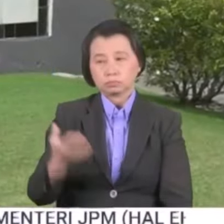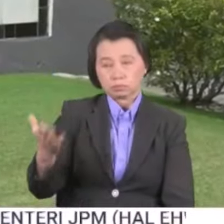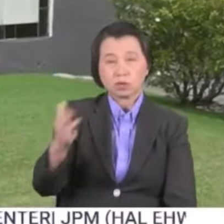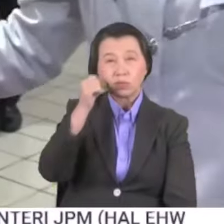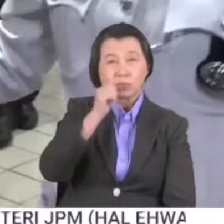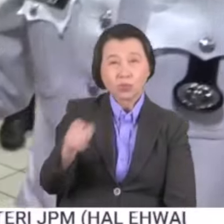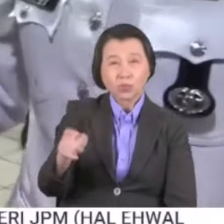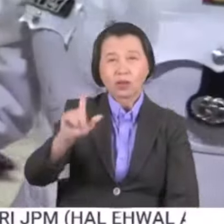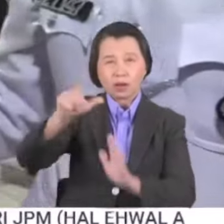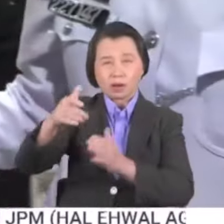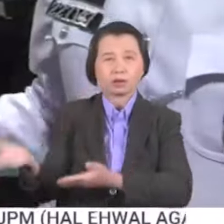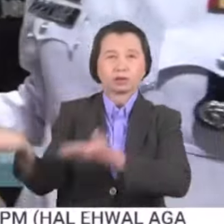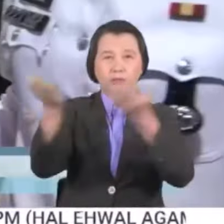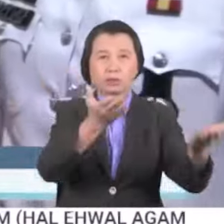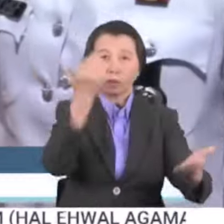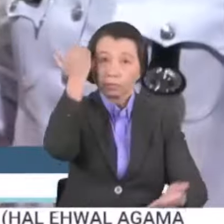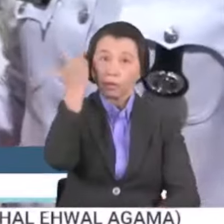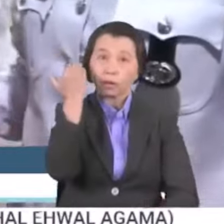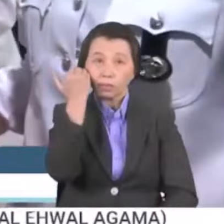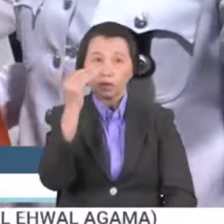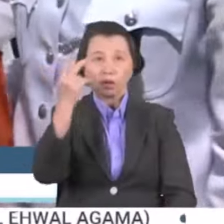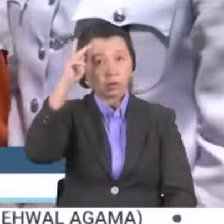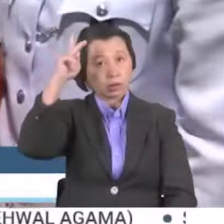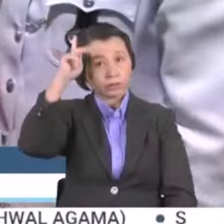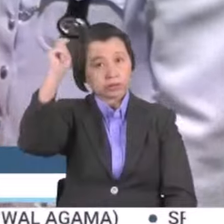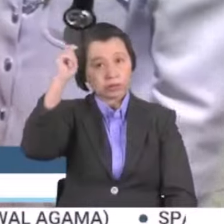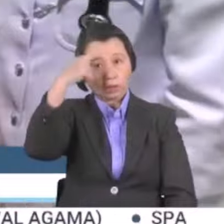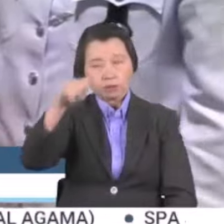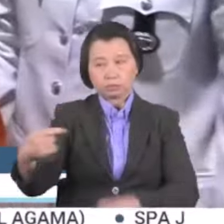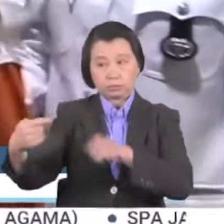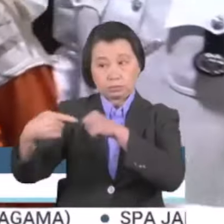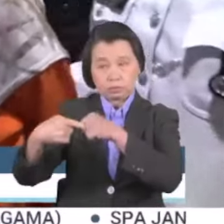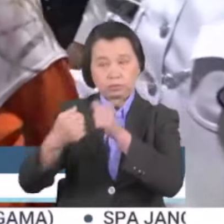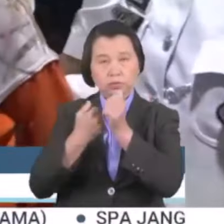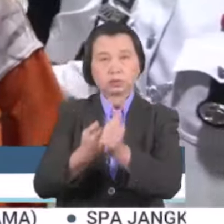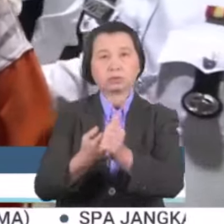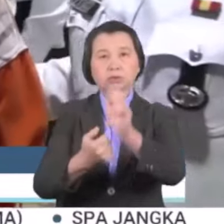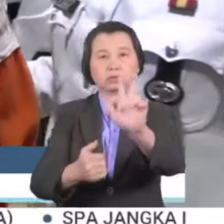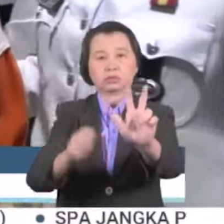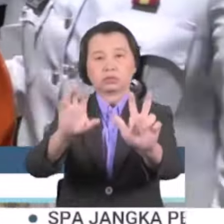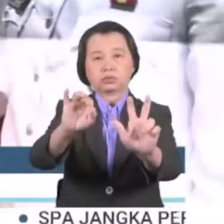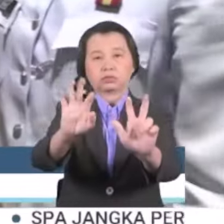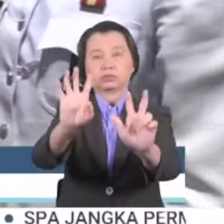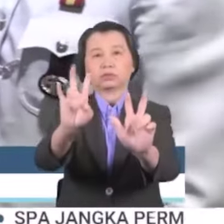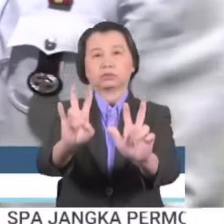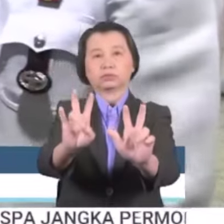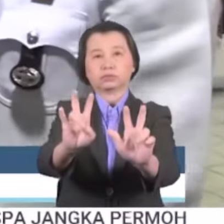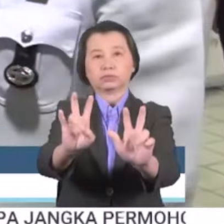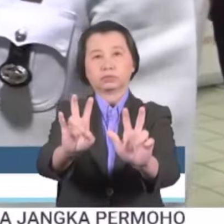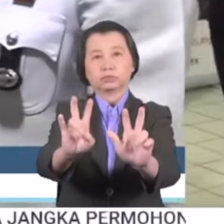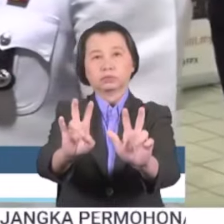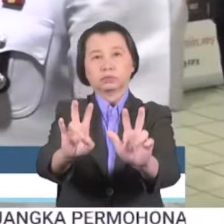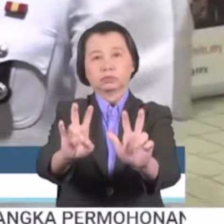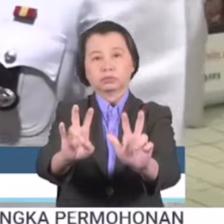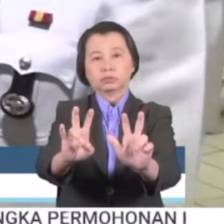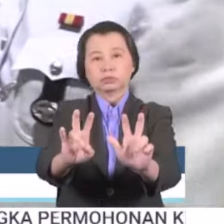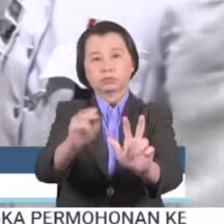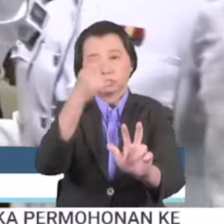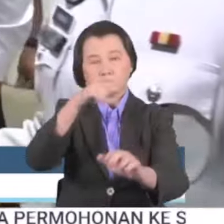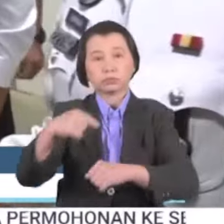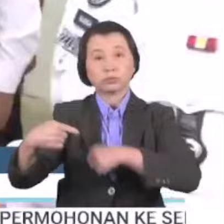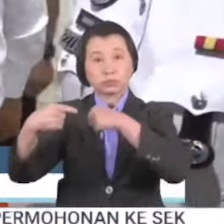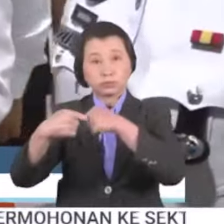Nur Izzan kemudian dibawa ke Mahkamah Seksyen Kuala Terengganu untuk didakwa mengikut Seksyen 307 Kanun Keseksaan